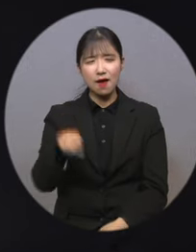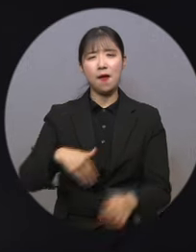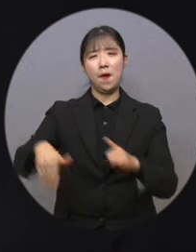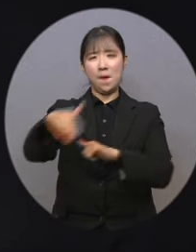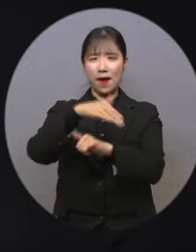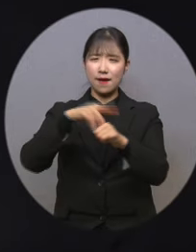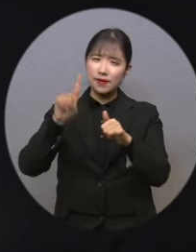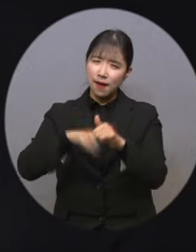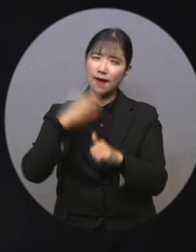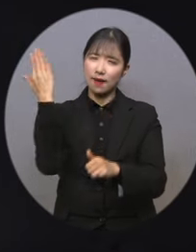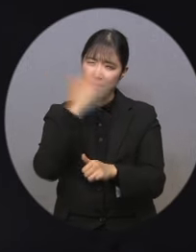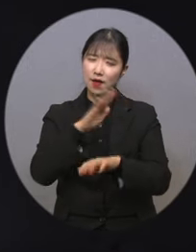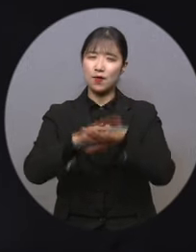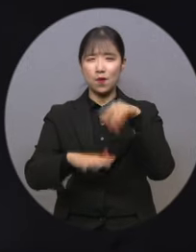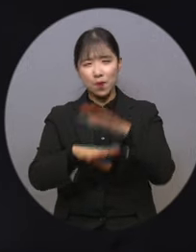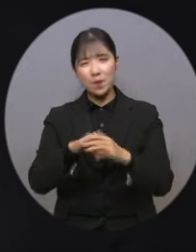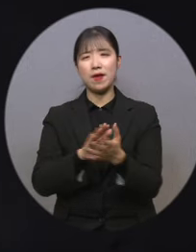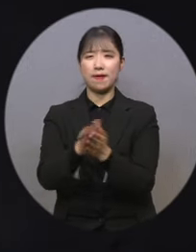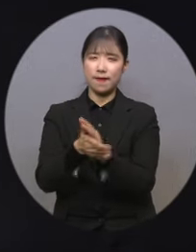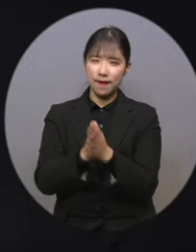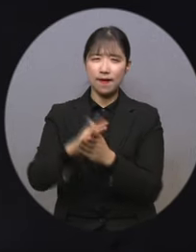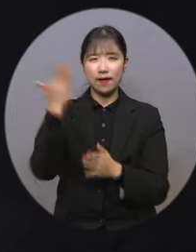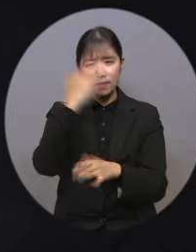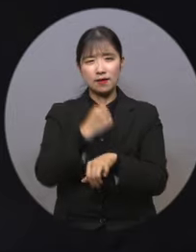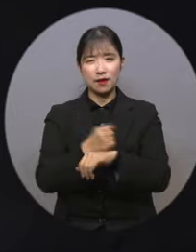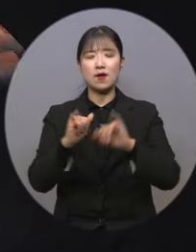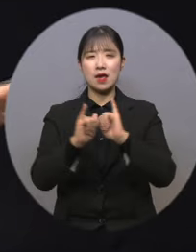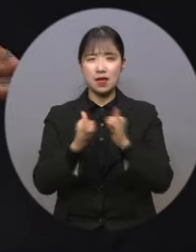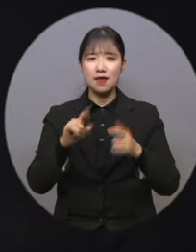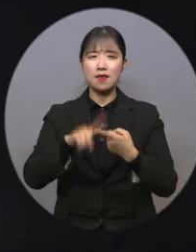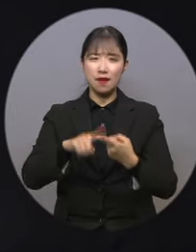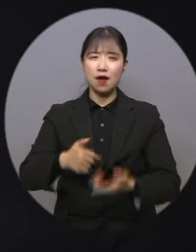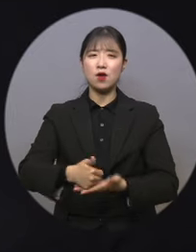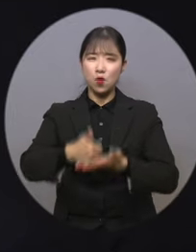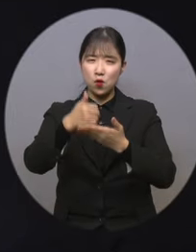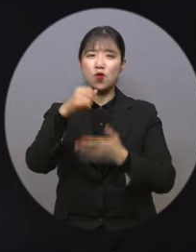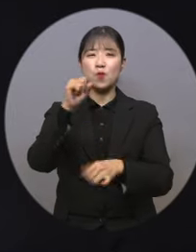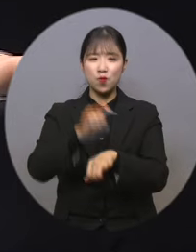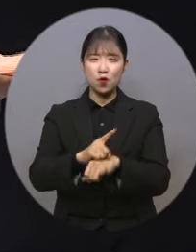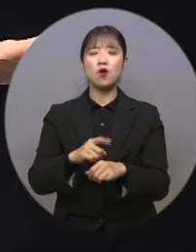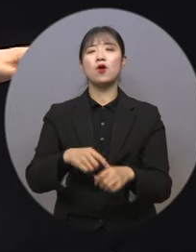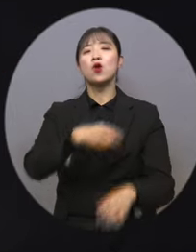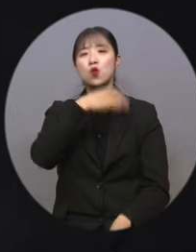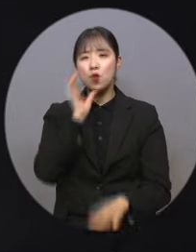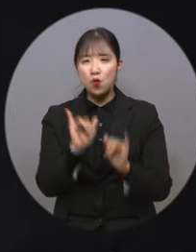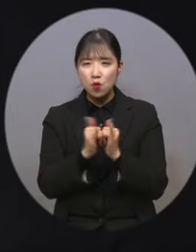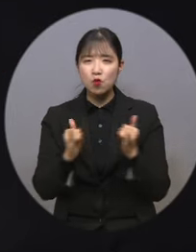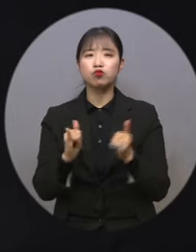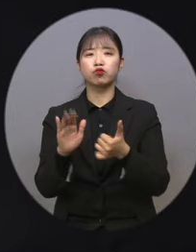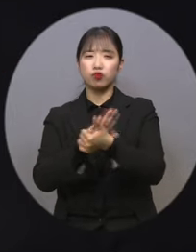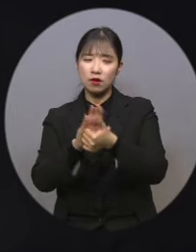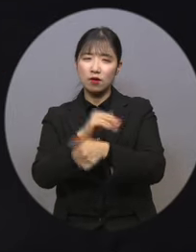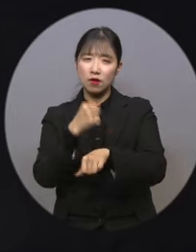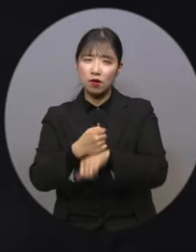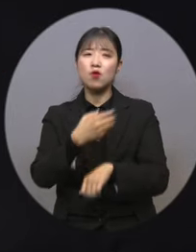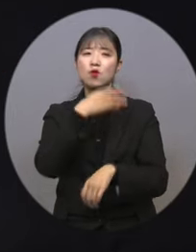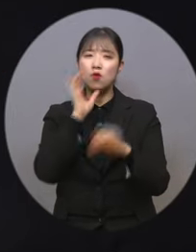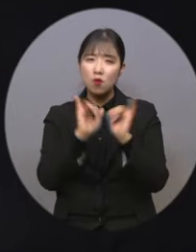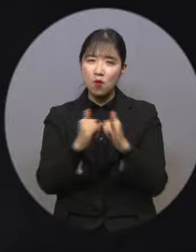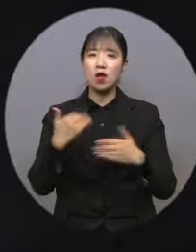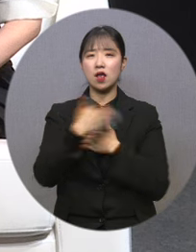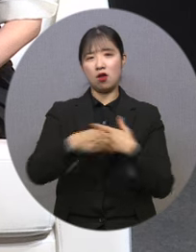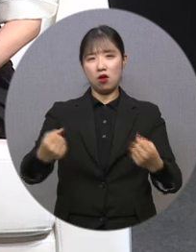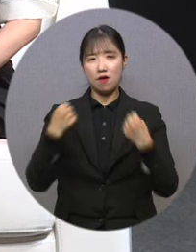하고 손발을 자주 씻고 너희가 남 인간에 대한 존엄성을 유지하고 노인들에 대한 대우를 잘하고 노인들의 건강을 잘